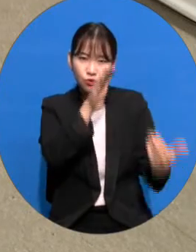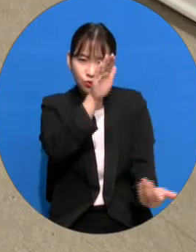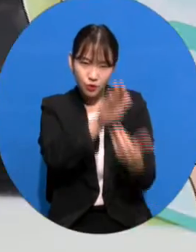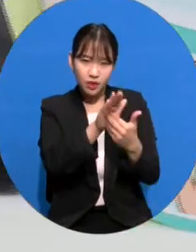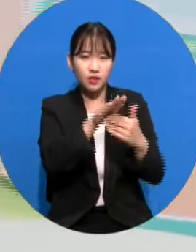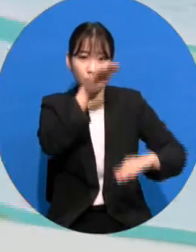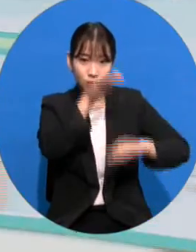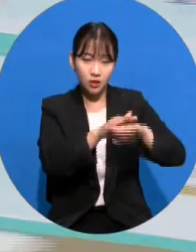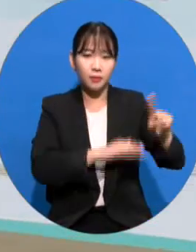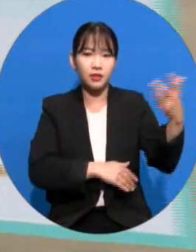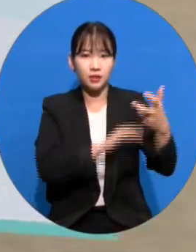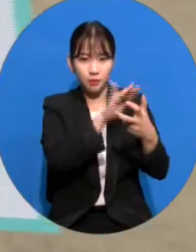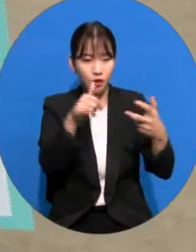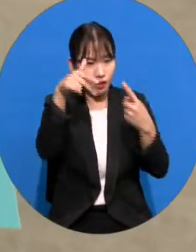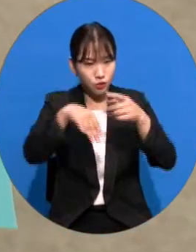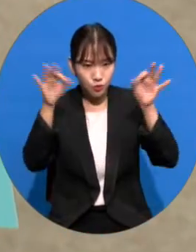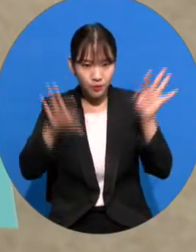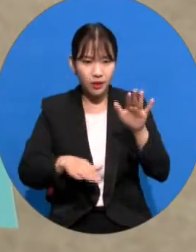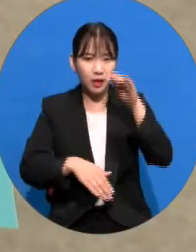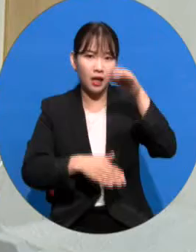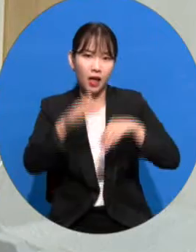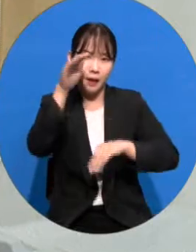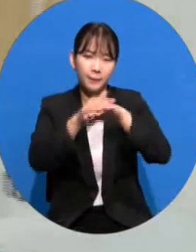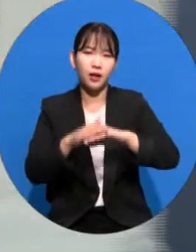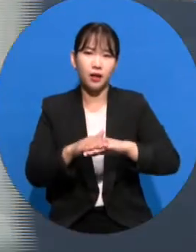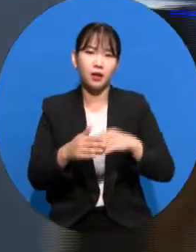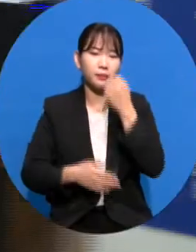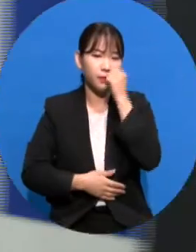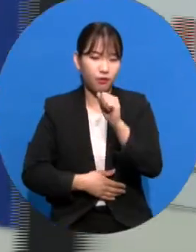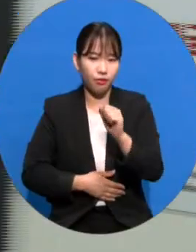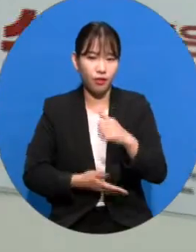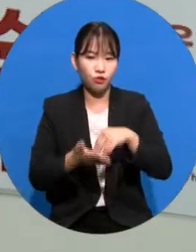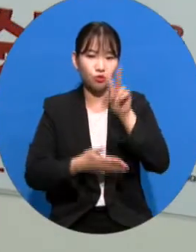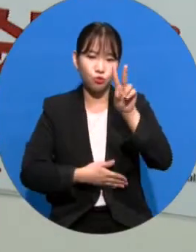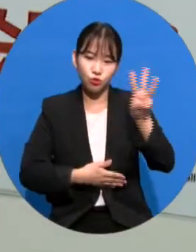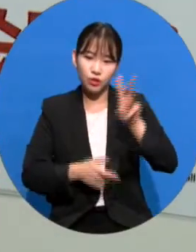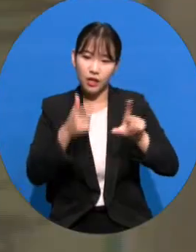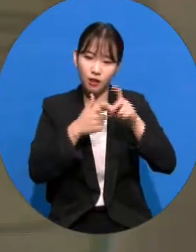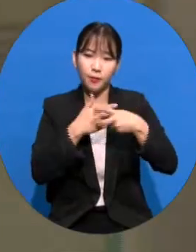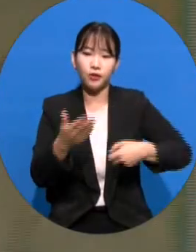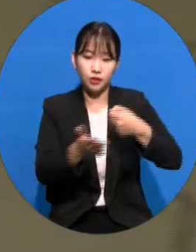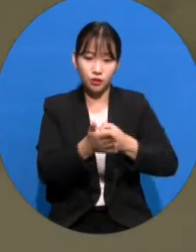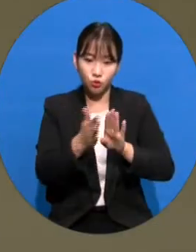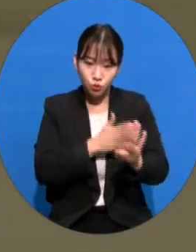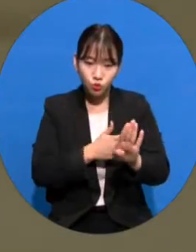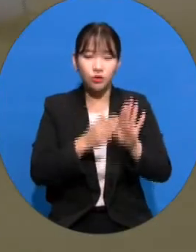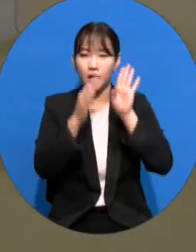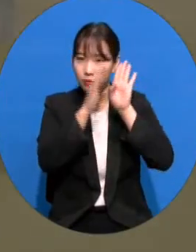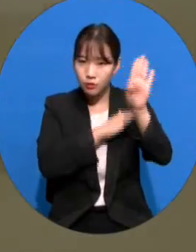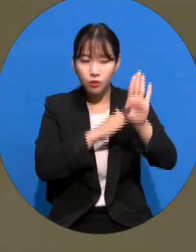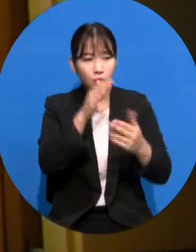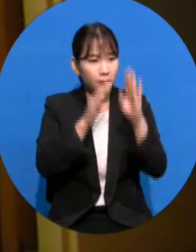170명 일주일 도 안되서 한계에 다다를 수 밖에 없습니다 으 2세에게 더 치장을 하고 하루에 더 업계의 화재